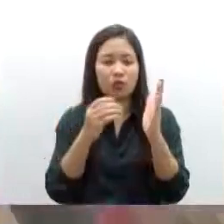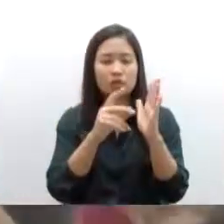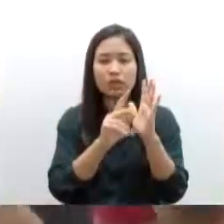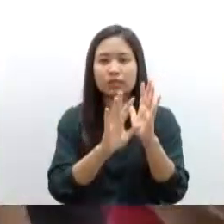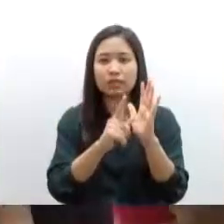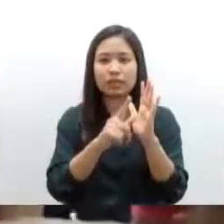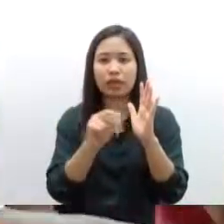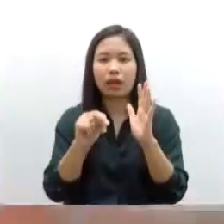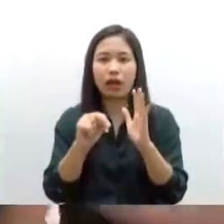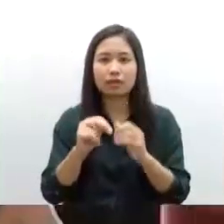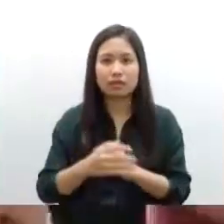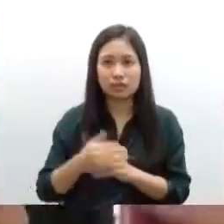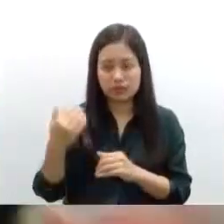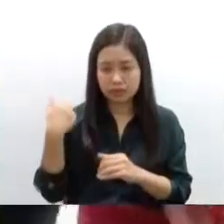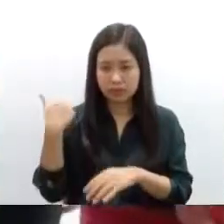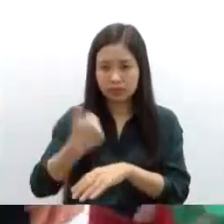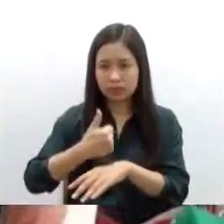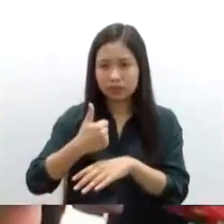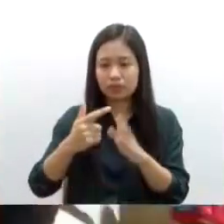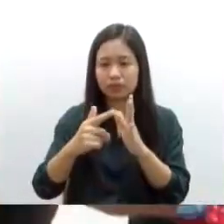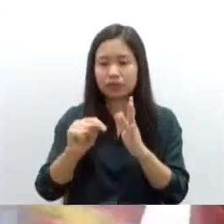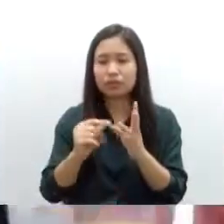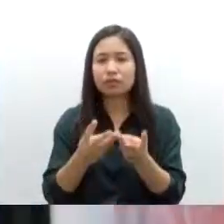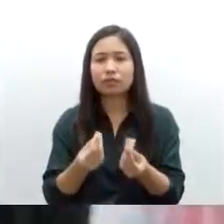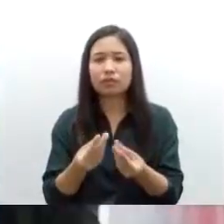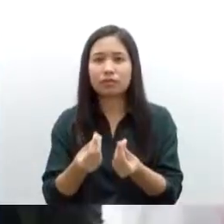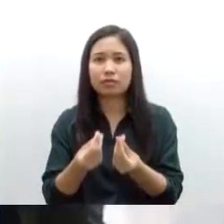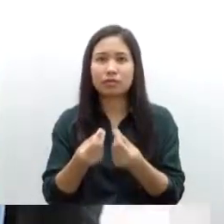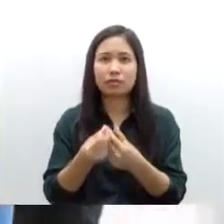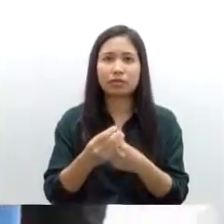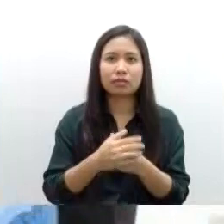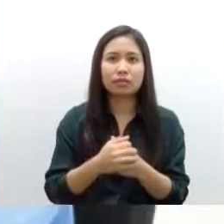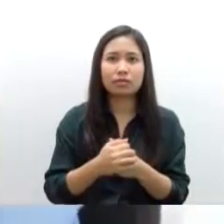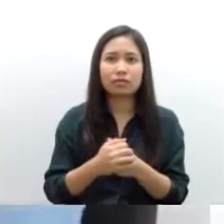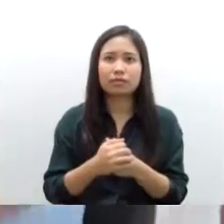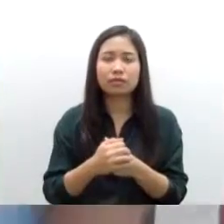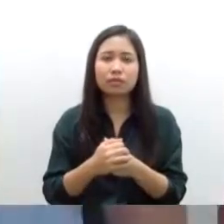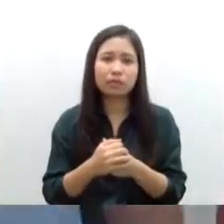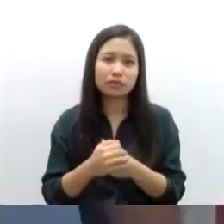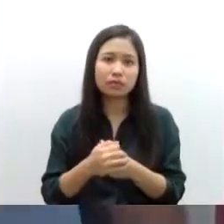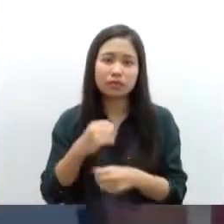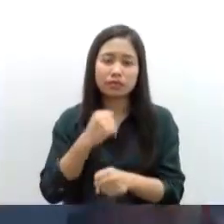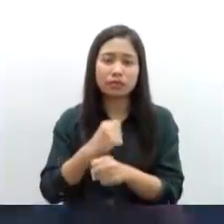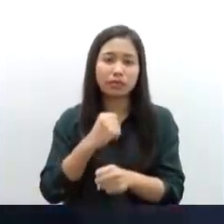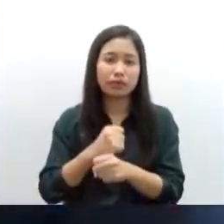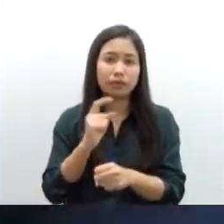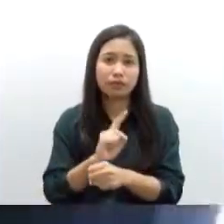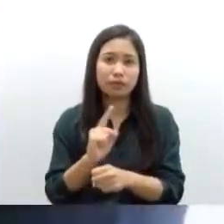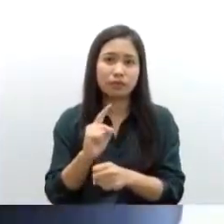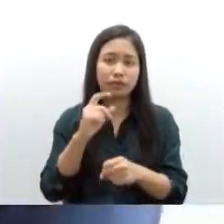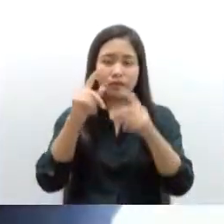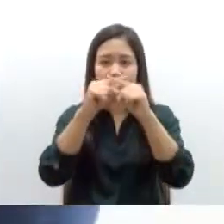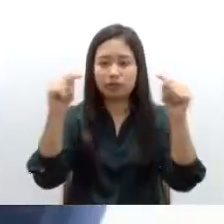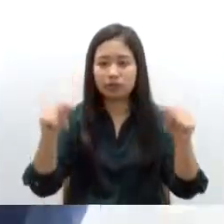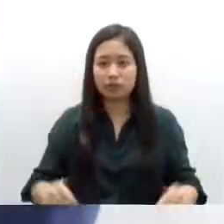ยดร.ละอวิไลนะครับผู้อำนวยการสำนักงานเขตพื้นที่การศึกษาประถมศึกษาชัยนาทนะครับได้จัดตั้งตู้ปัน